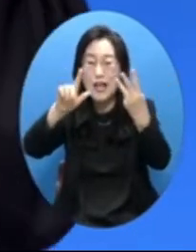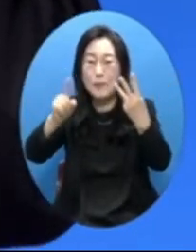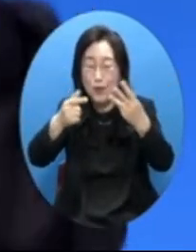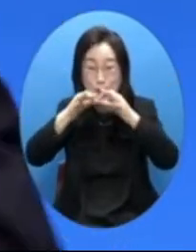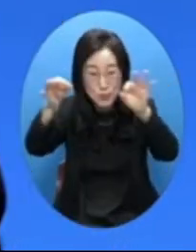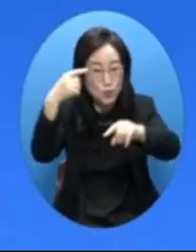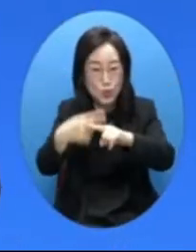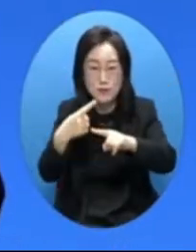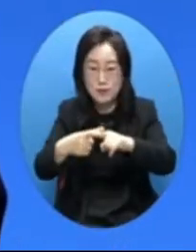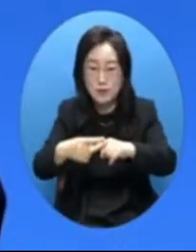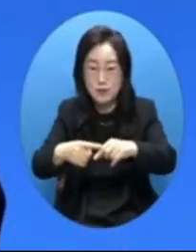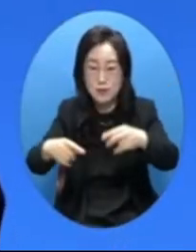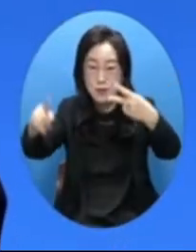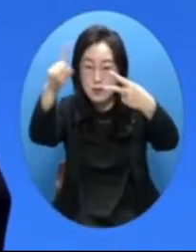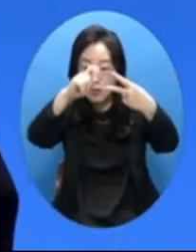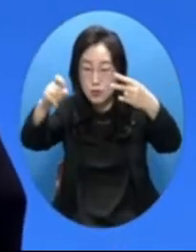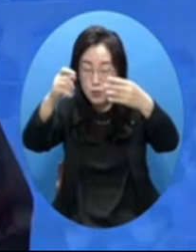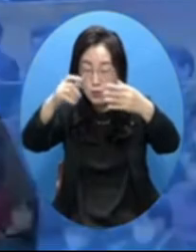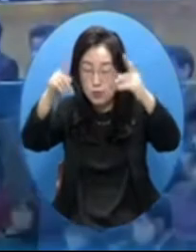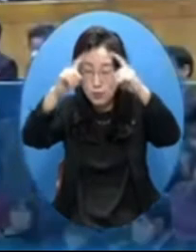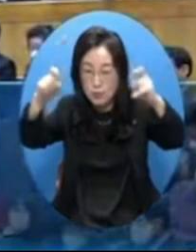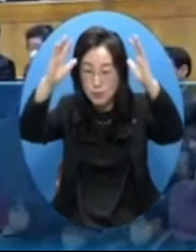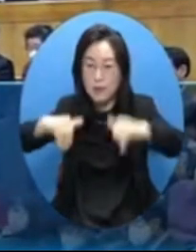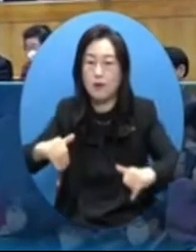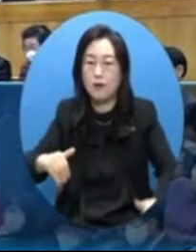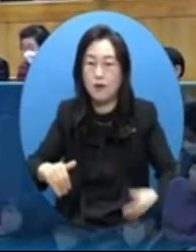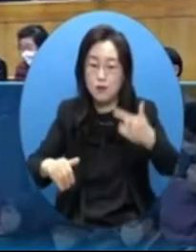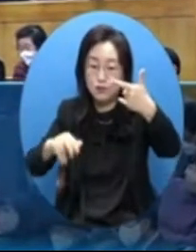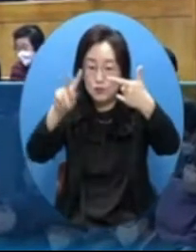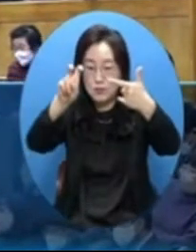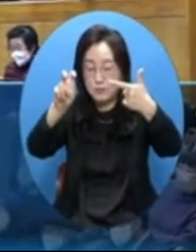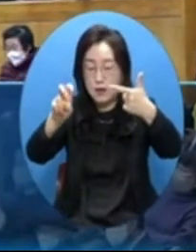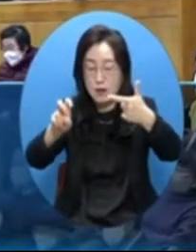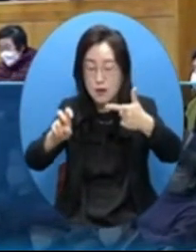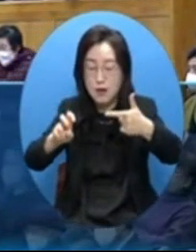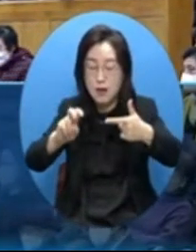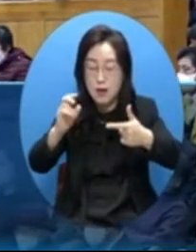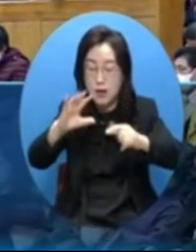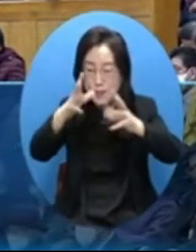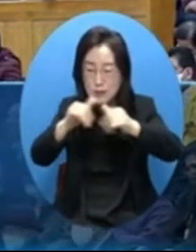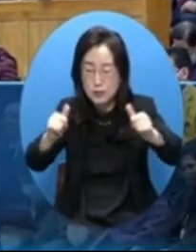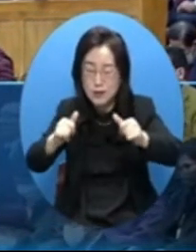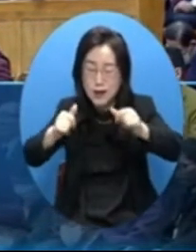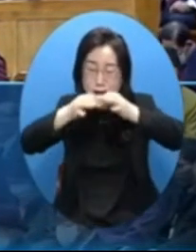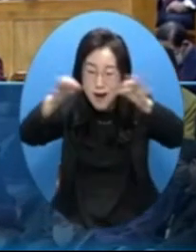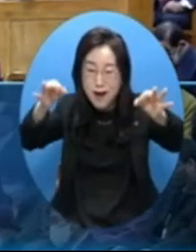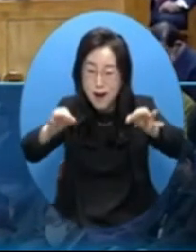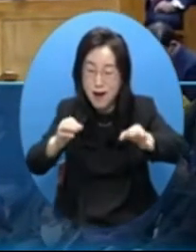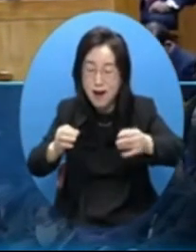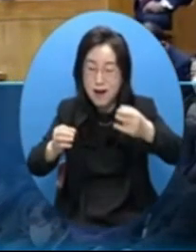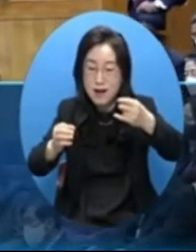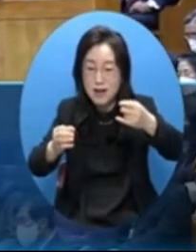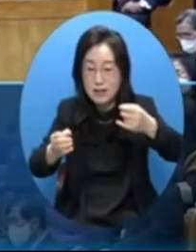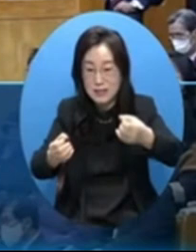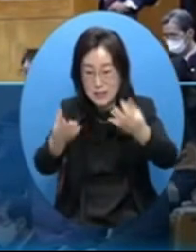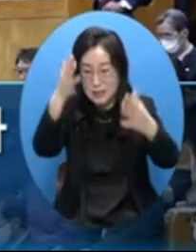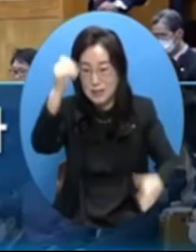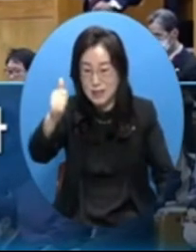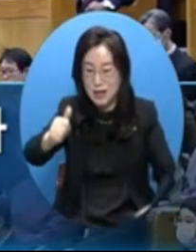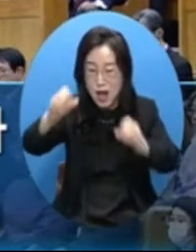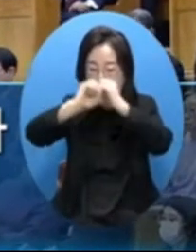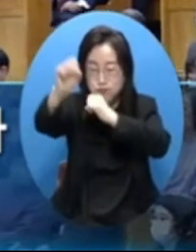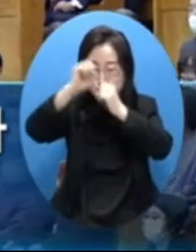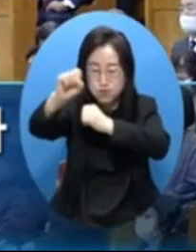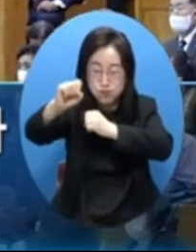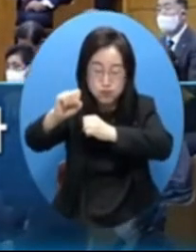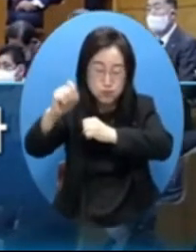외치니까 성이 무너진 것입니다 6장 20절입니다 이에 백성은 외치고 재앙들은 나팔을 불매 백성이 나팔 소리를들을 때 크게 소리